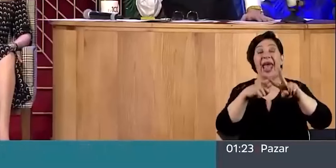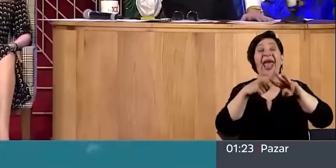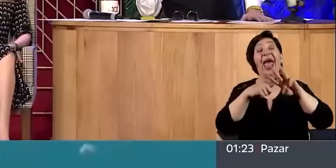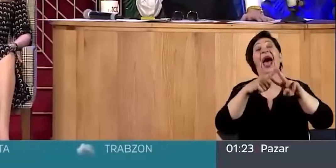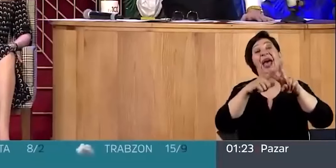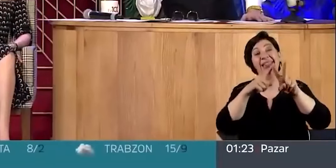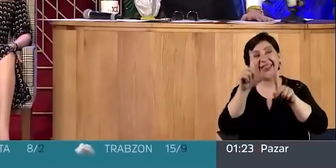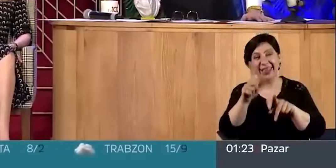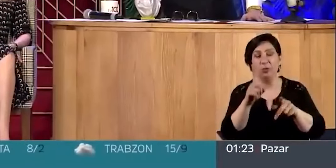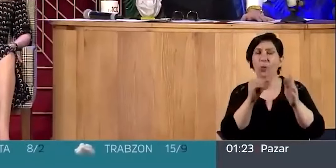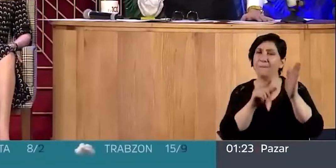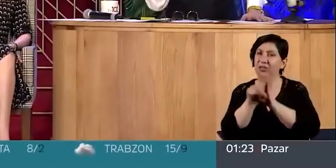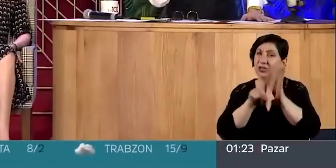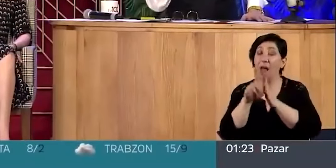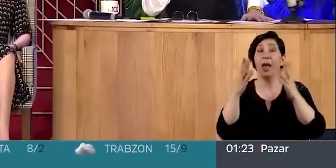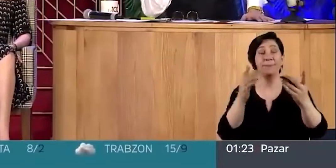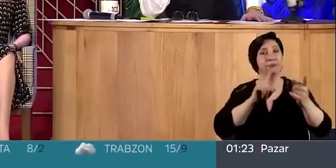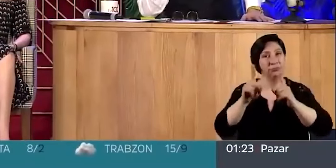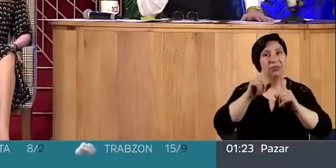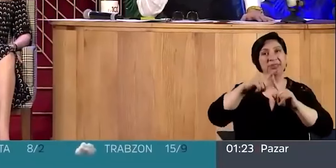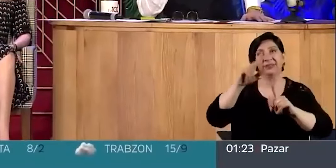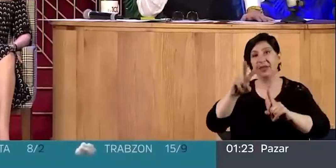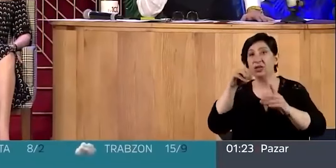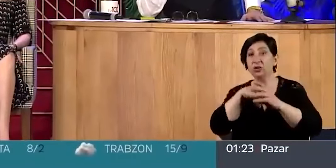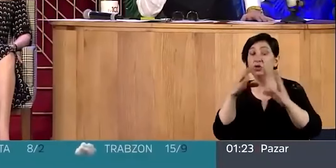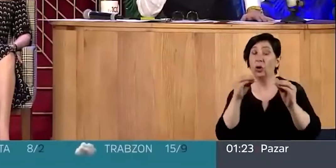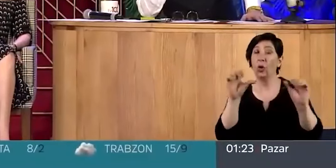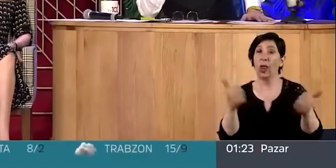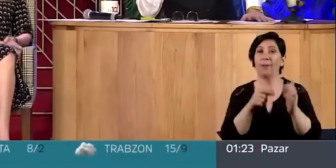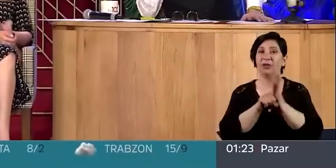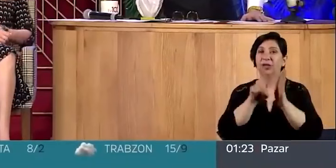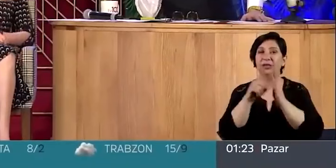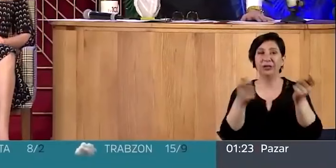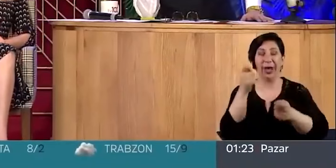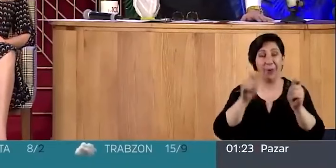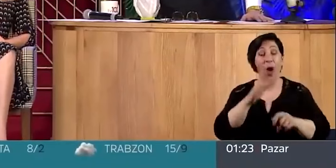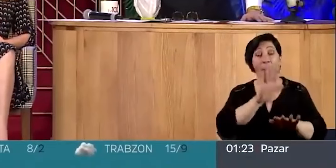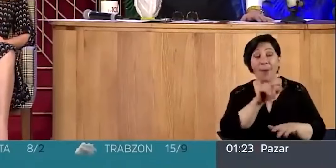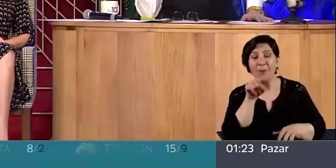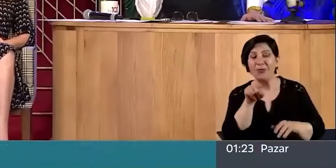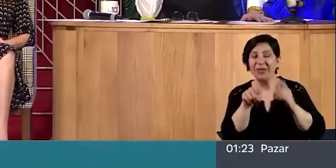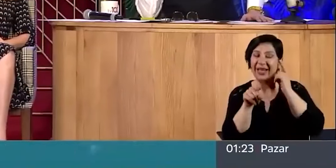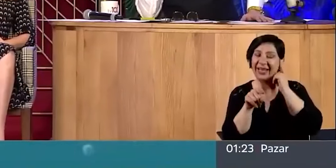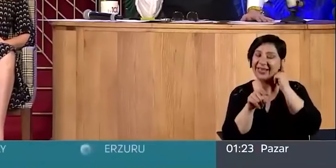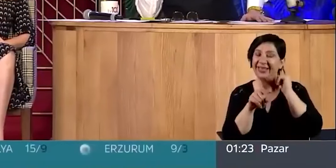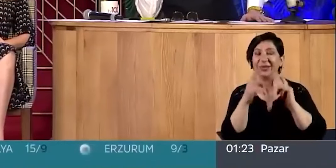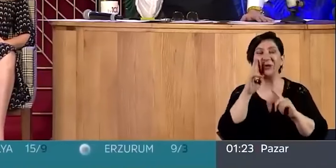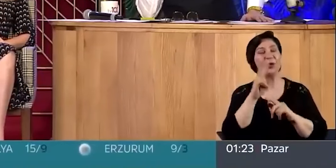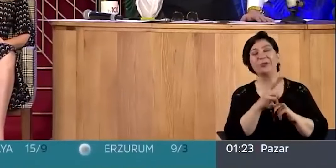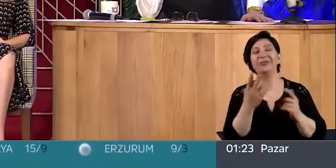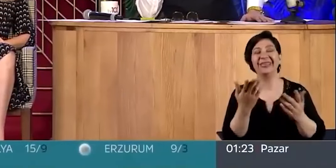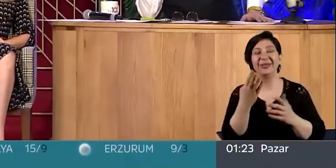çok başarılı işler yapıyor. Hem adli hem televizyonculuk açısından evet izliyor. Fakat burada tabii göreceğimiz